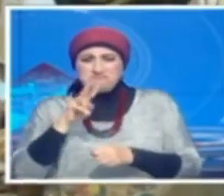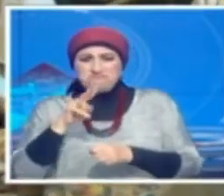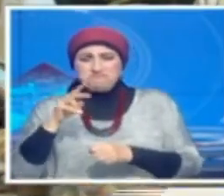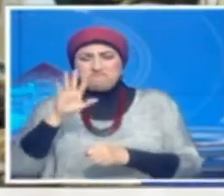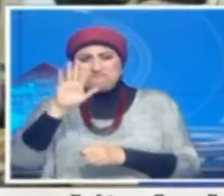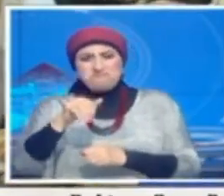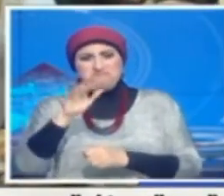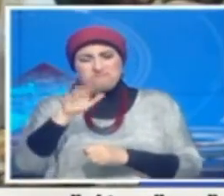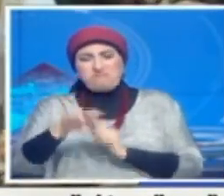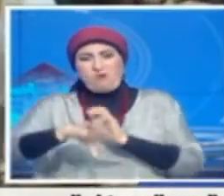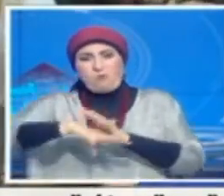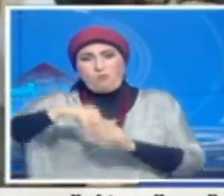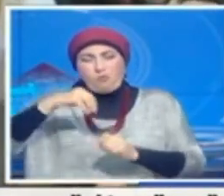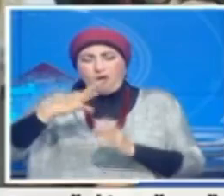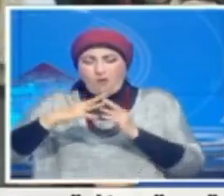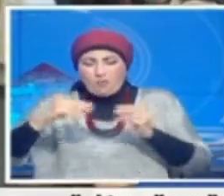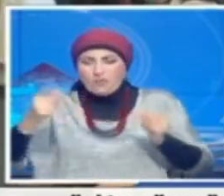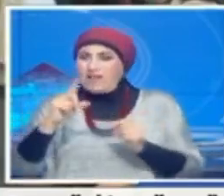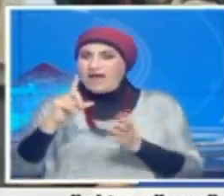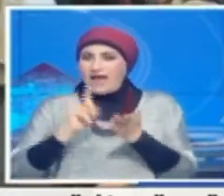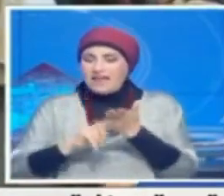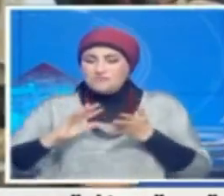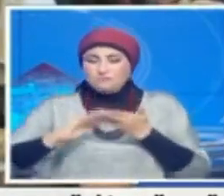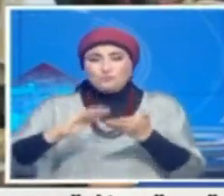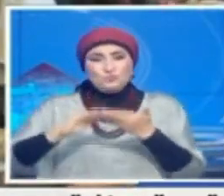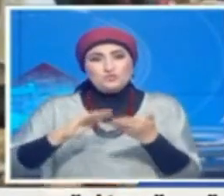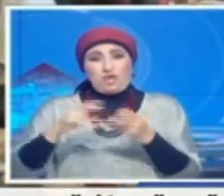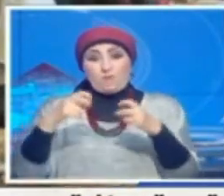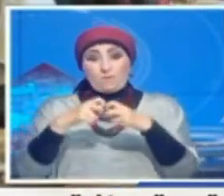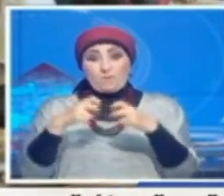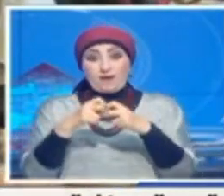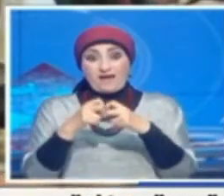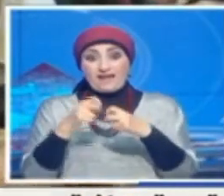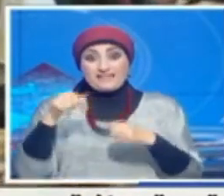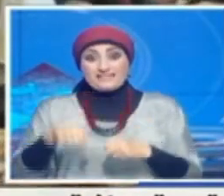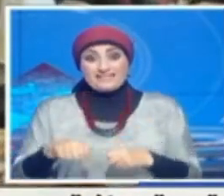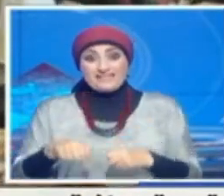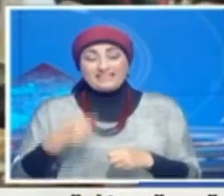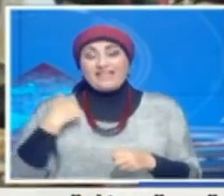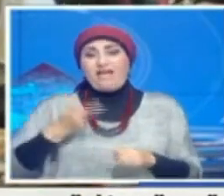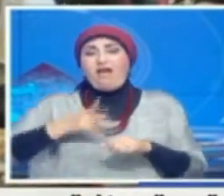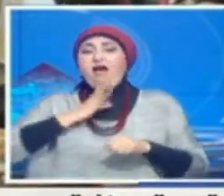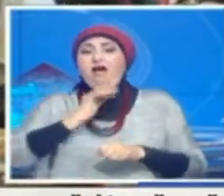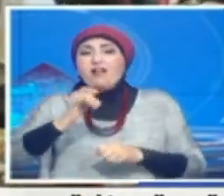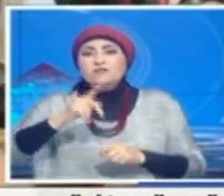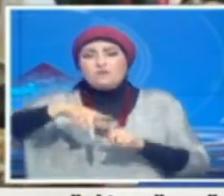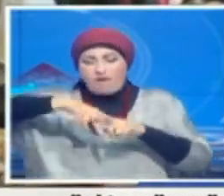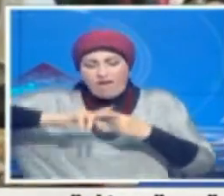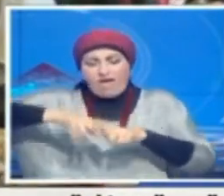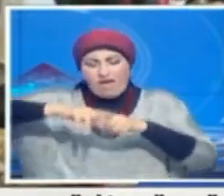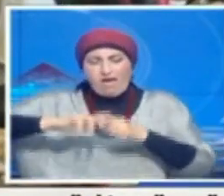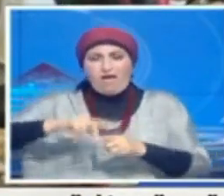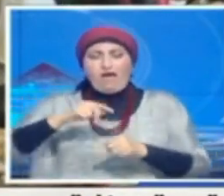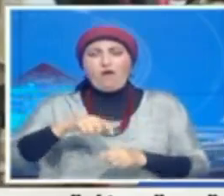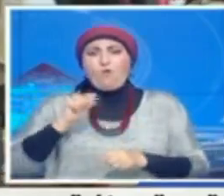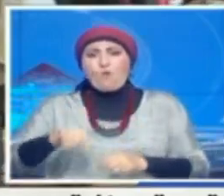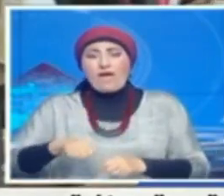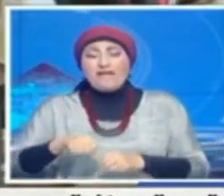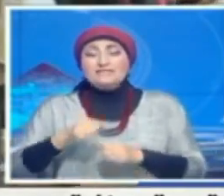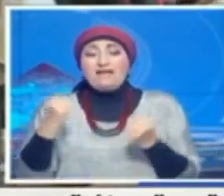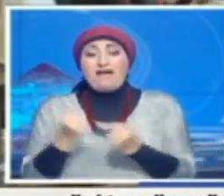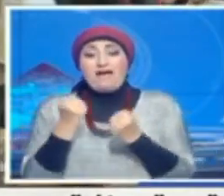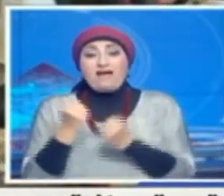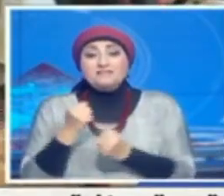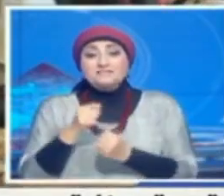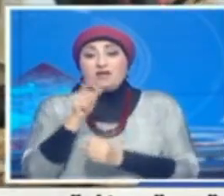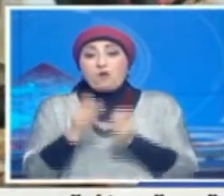إن هي تختفي. فمعرض زي ده بيخليني أبقى فاتح الورشة طول الوقت وأدرب بقلب، لأن اللي أنا